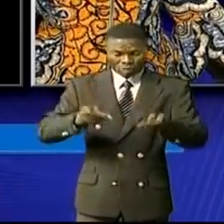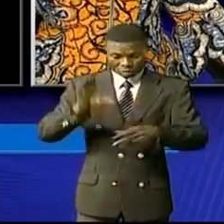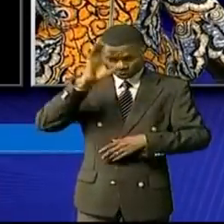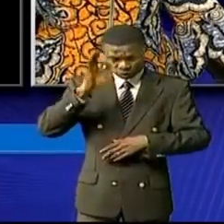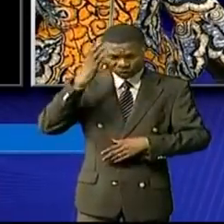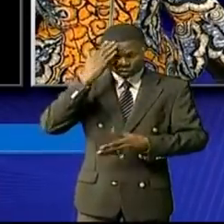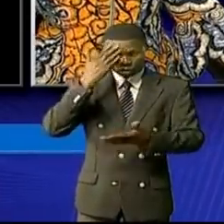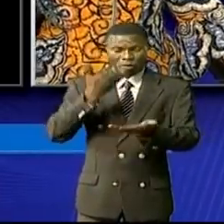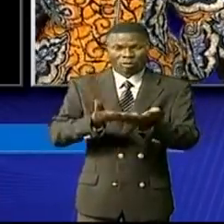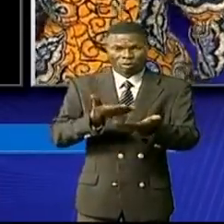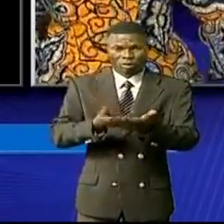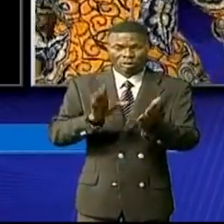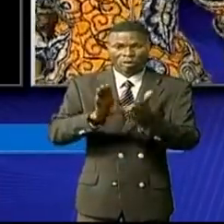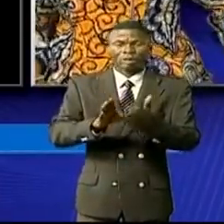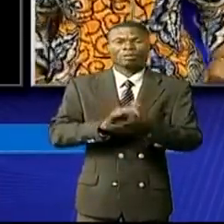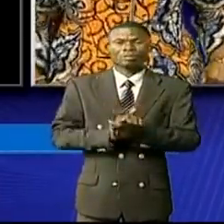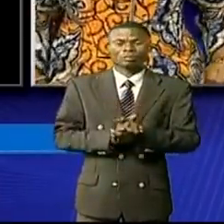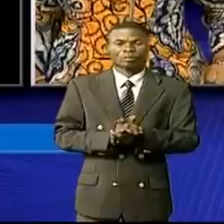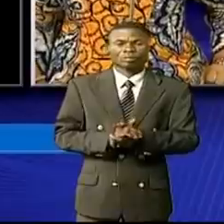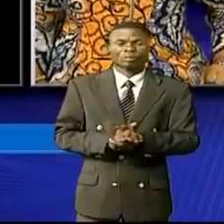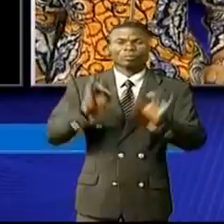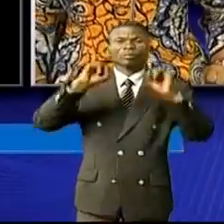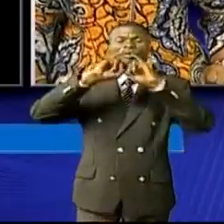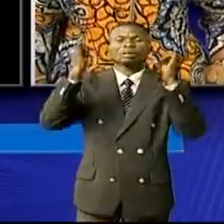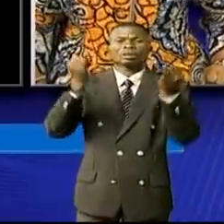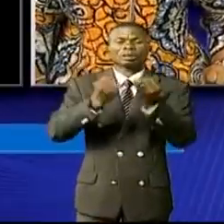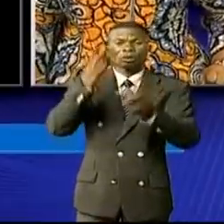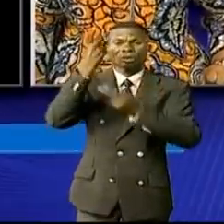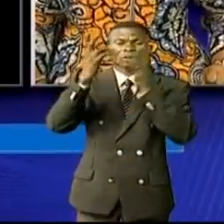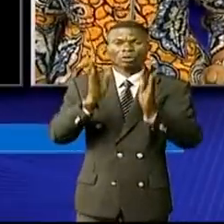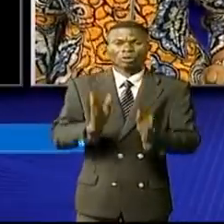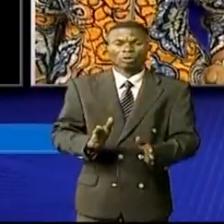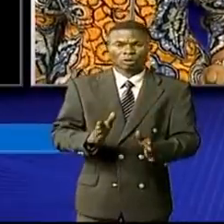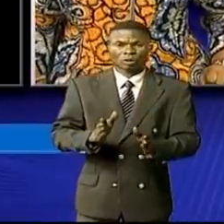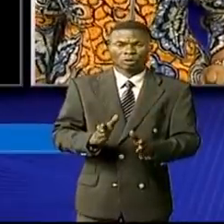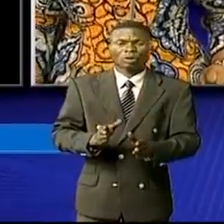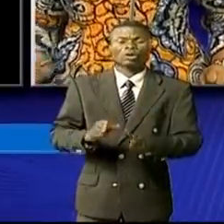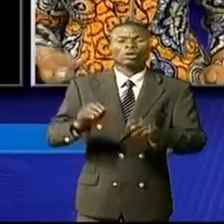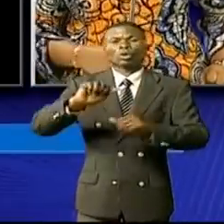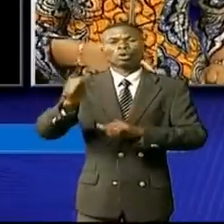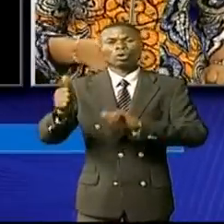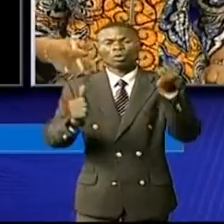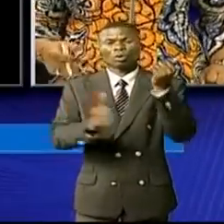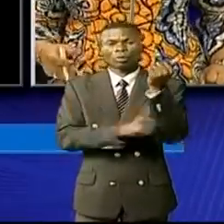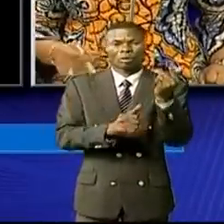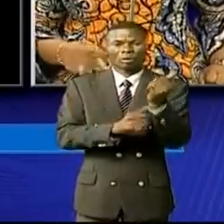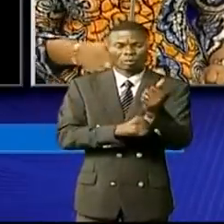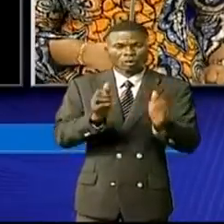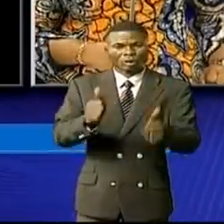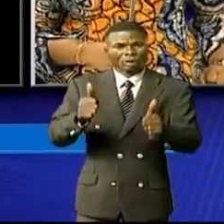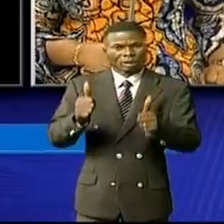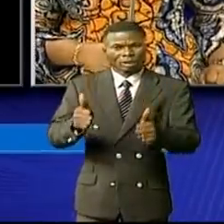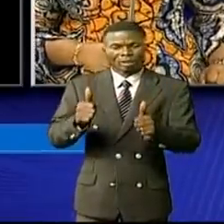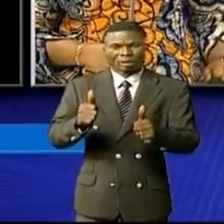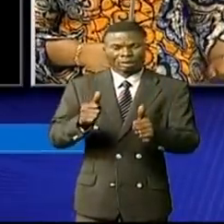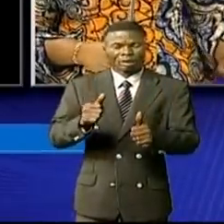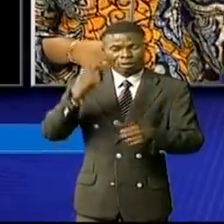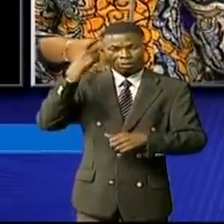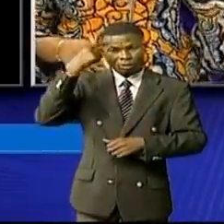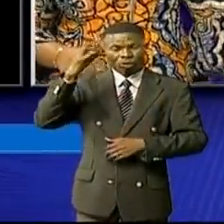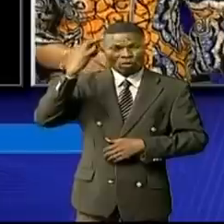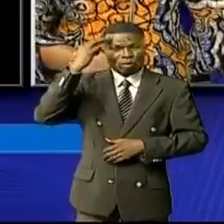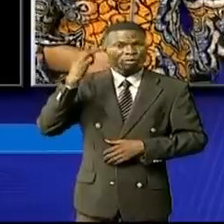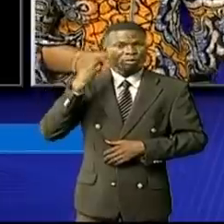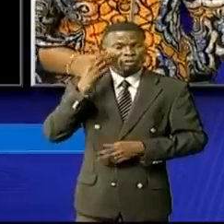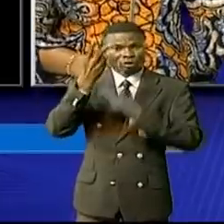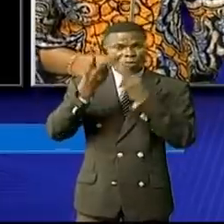affaire macabre. L'industrie touristique et les chaînes hôtelières font toujours bon ménage. Le ministre du Tourisme a